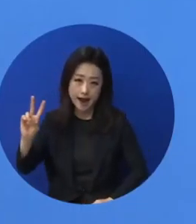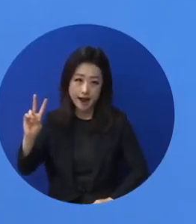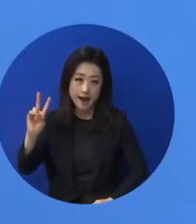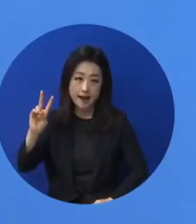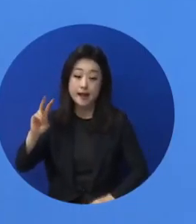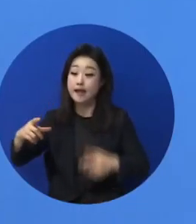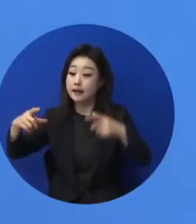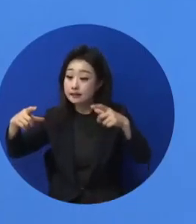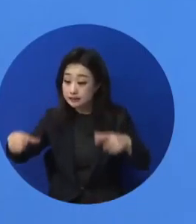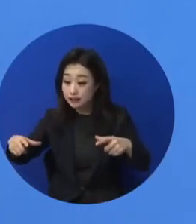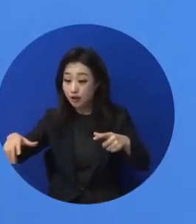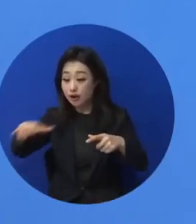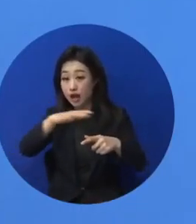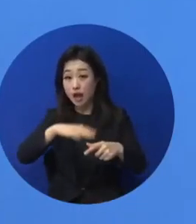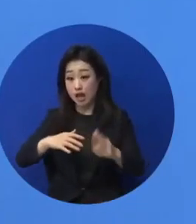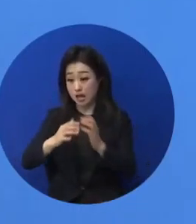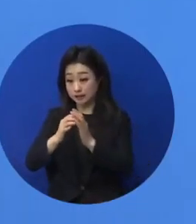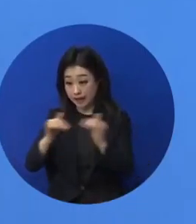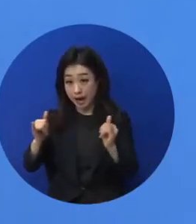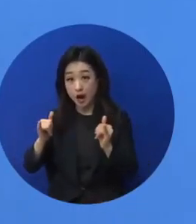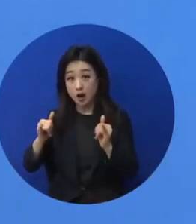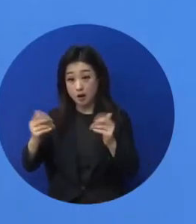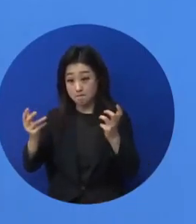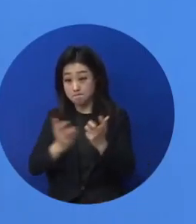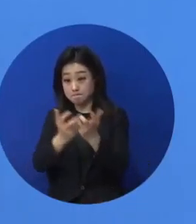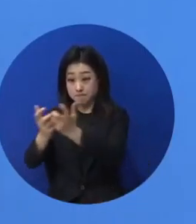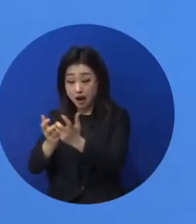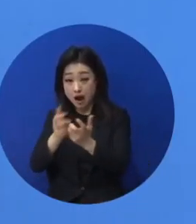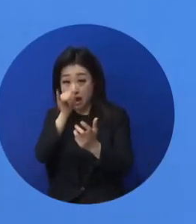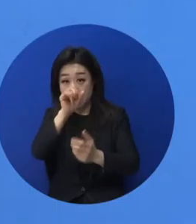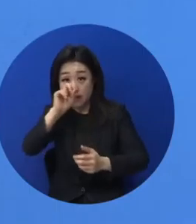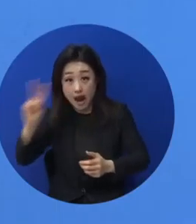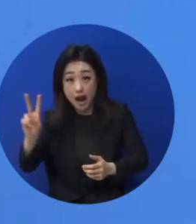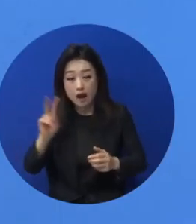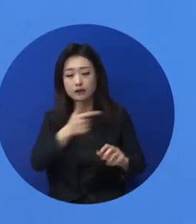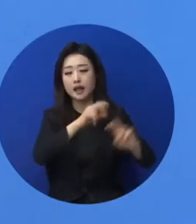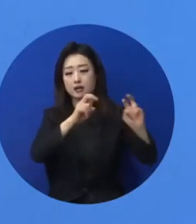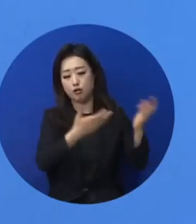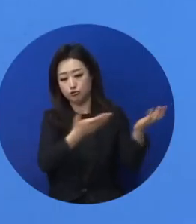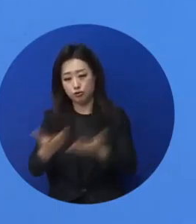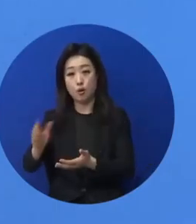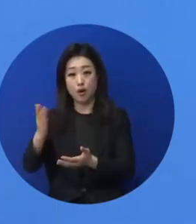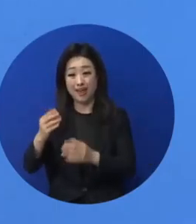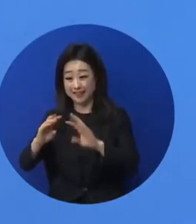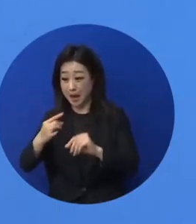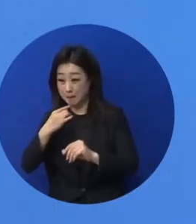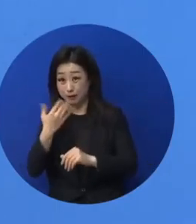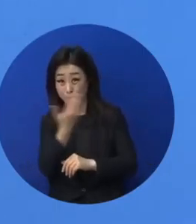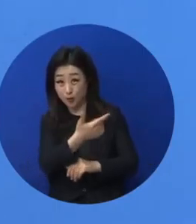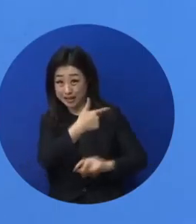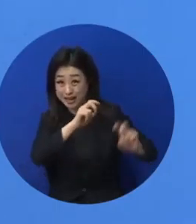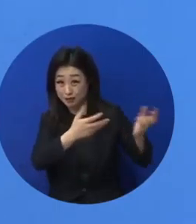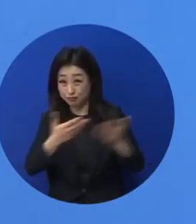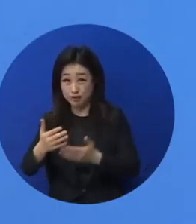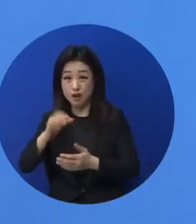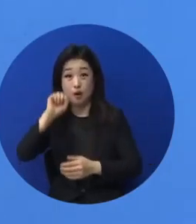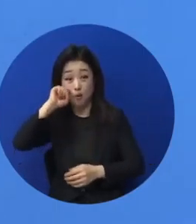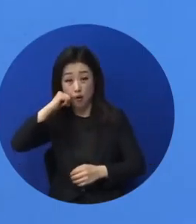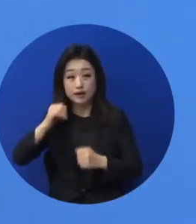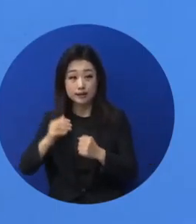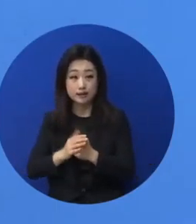지역에 가면 사람이 없는데 대기업이 오겠습니까? 땅을 공짜로 준다고 해서 대기업이 옵니까? 그래서